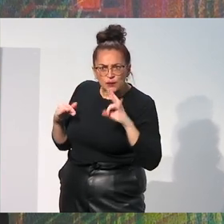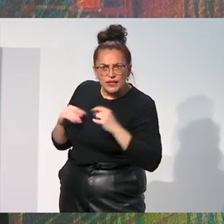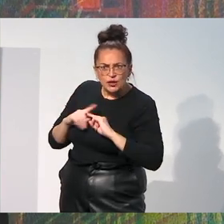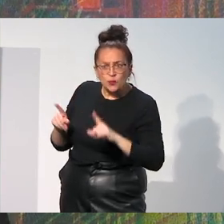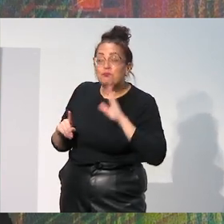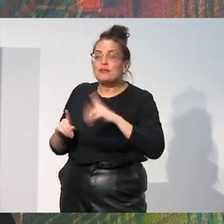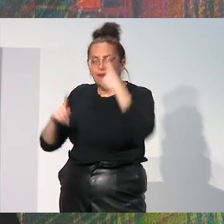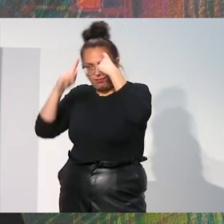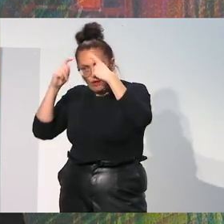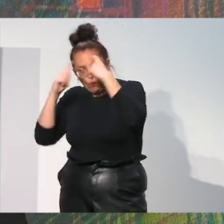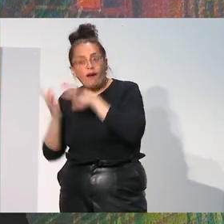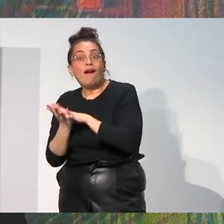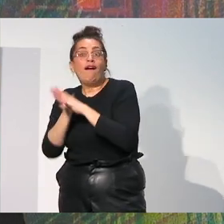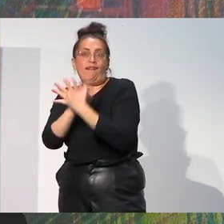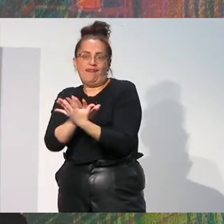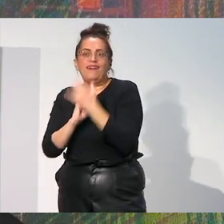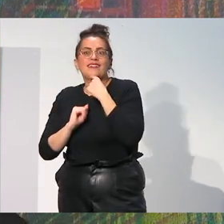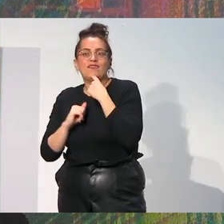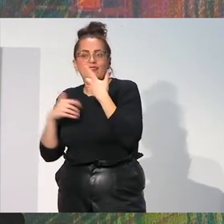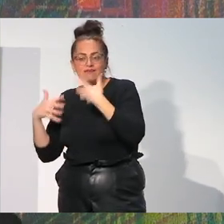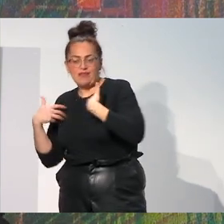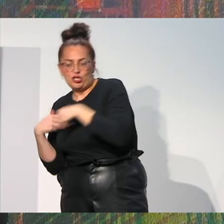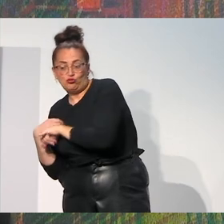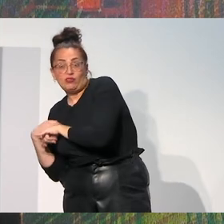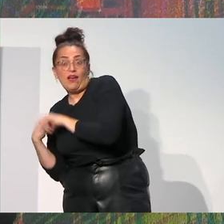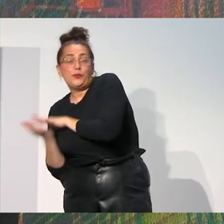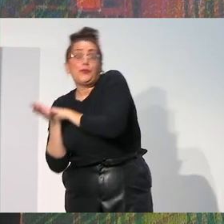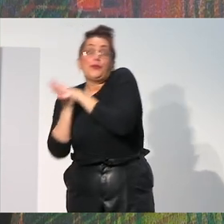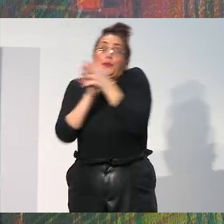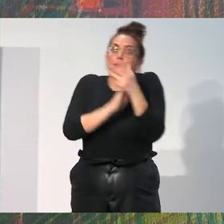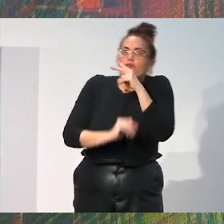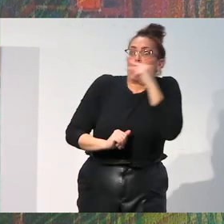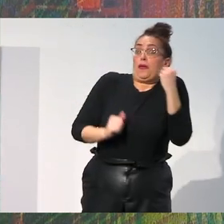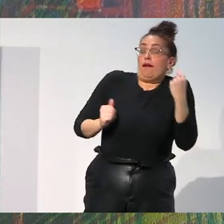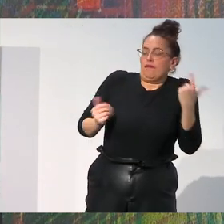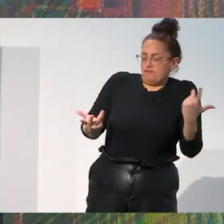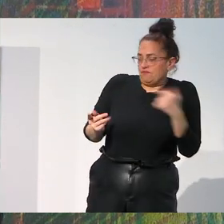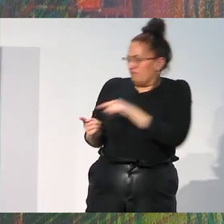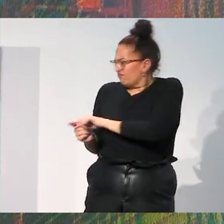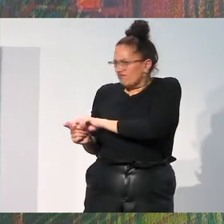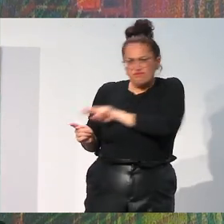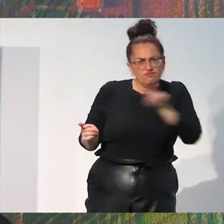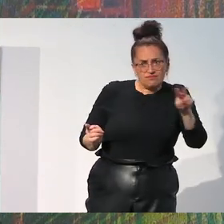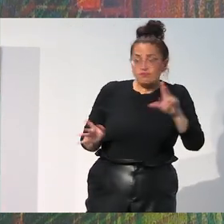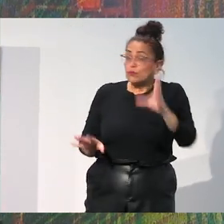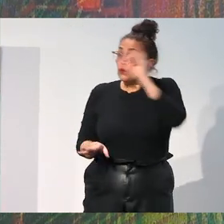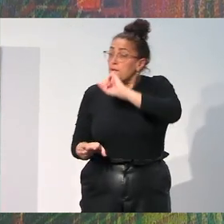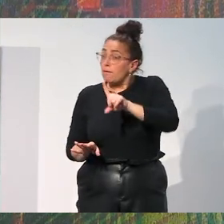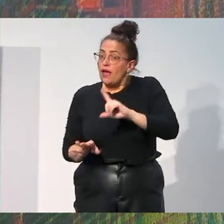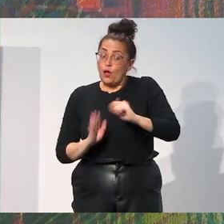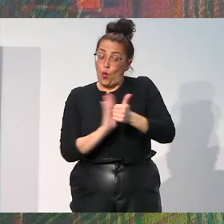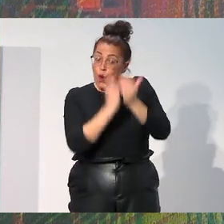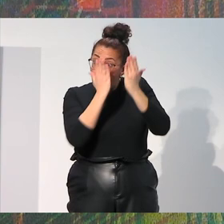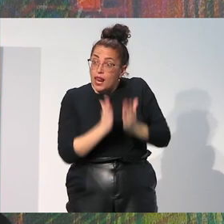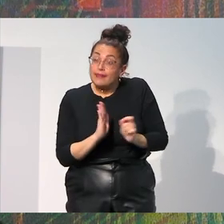théorie de l'évolution. À l'époque, c'est pour ça qu'on peut être surpris dans le roman de le voir obsédé par ça, mais à l'époque, on ne pensait pas que les